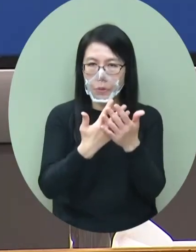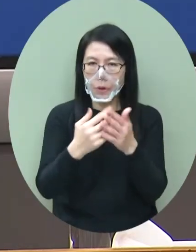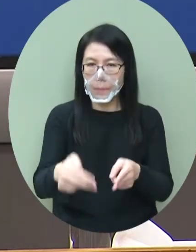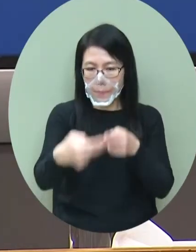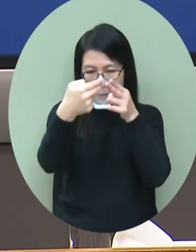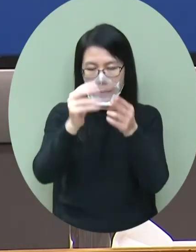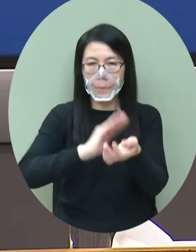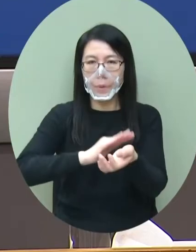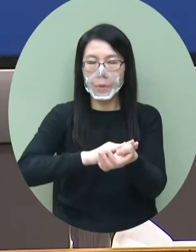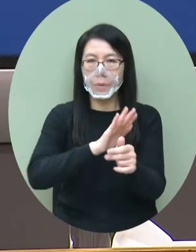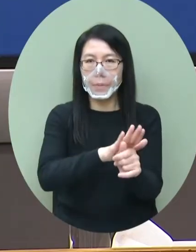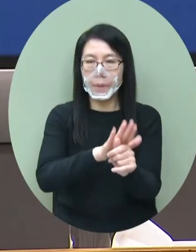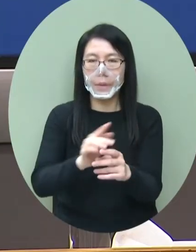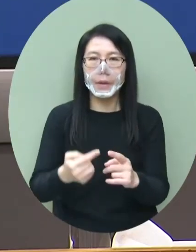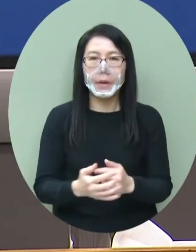网上的